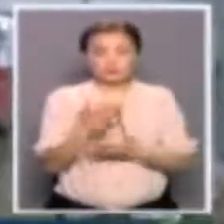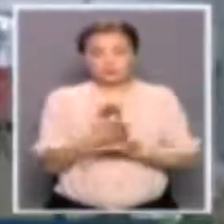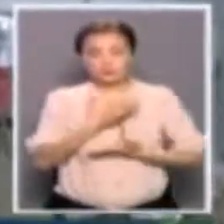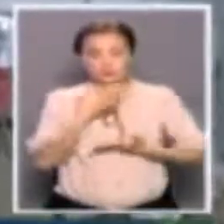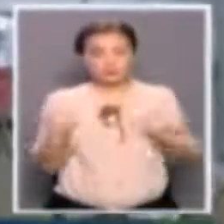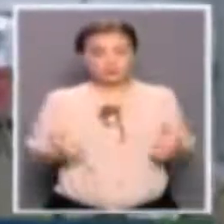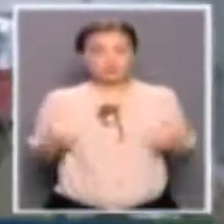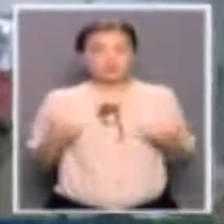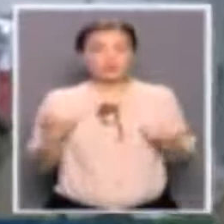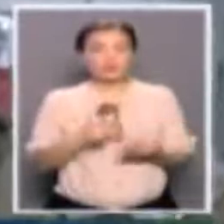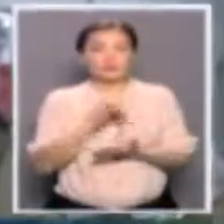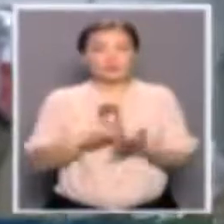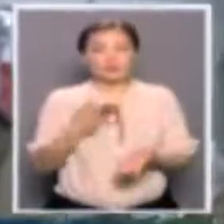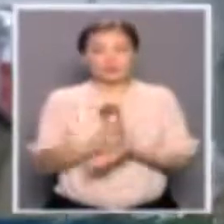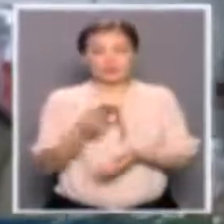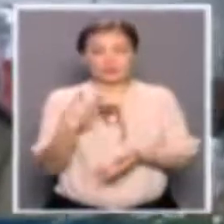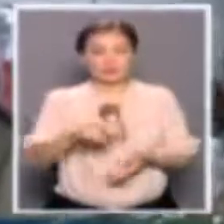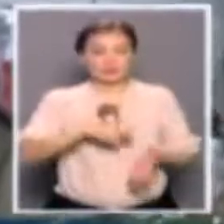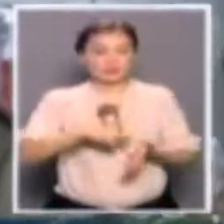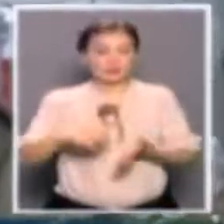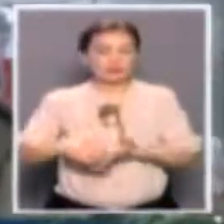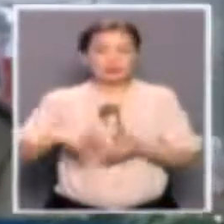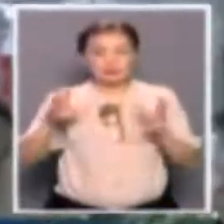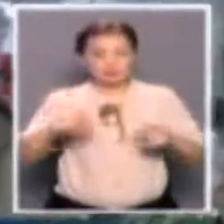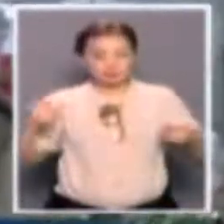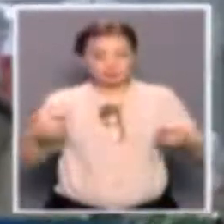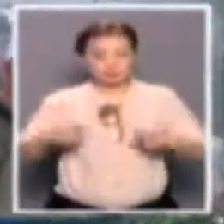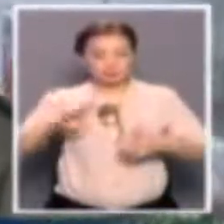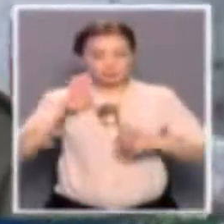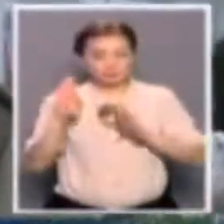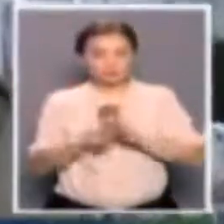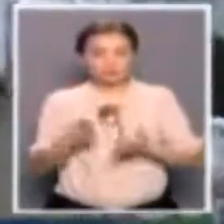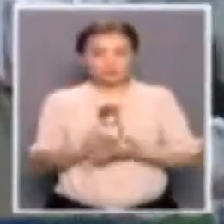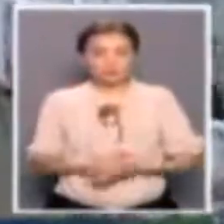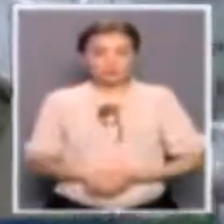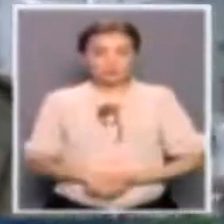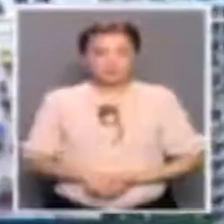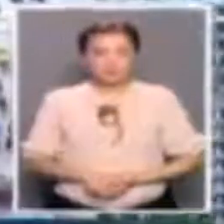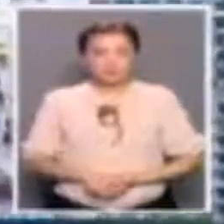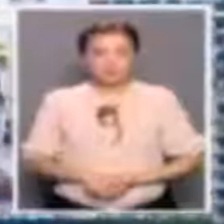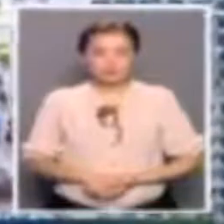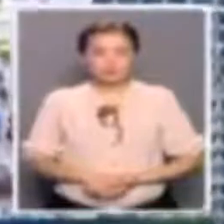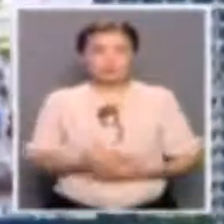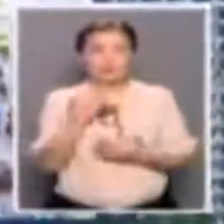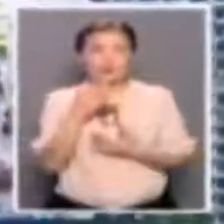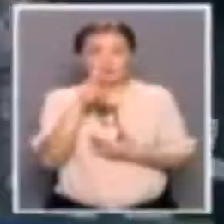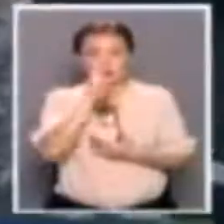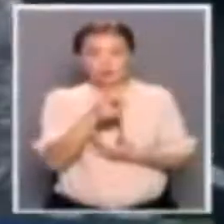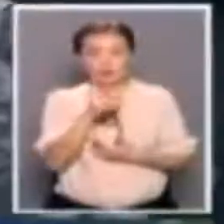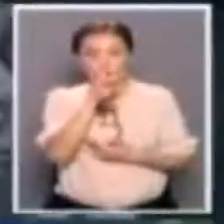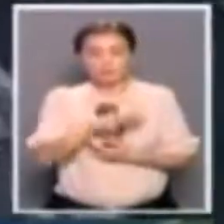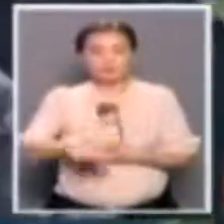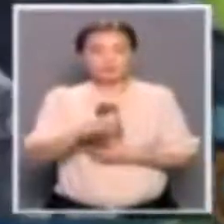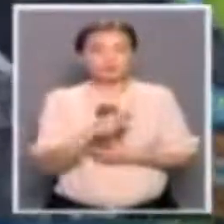пиротехники. Сейчас в городе есть 3 объекта предпринимательства. Все соответствуют требованиям. За последние 2 года в